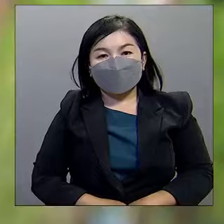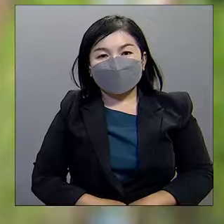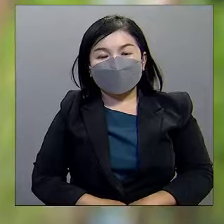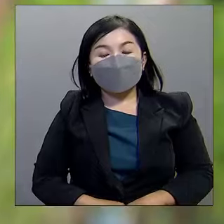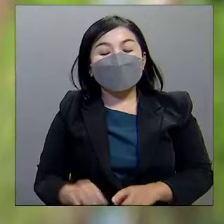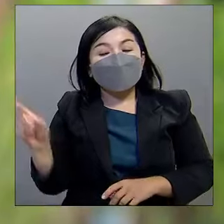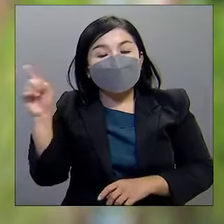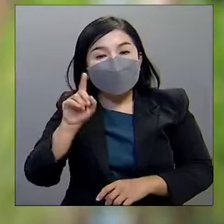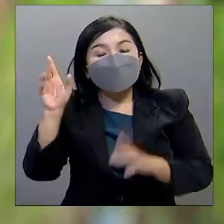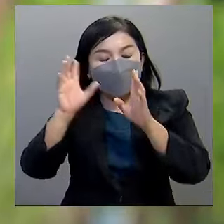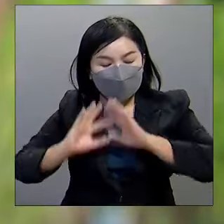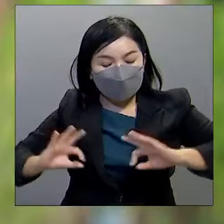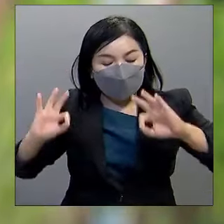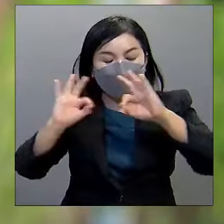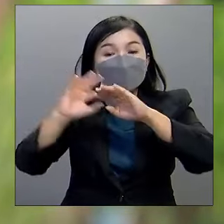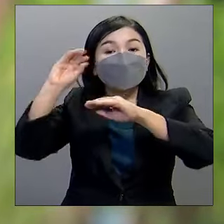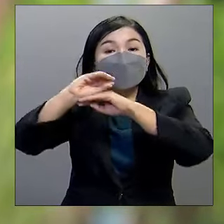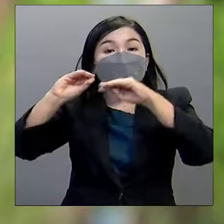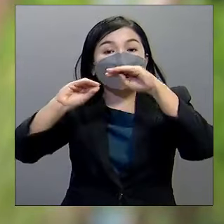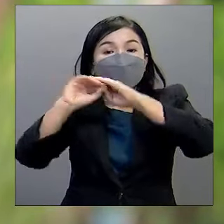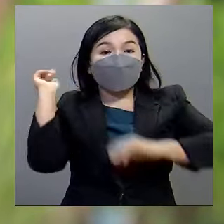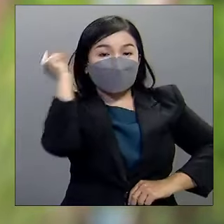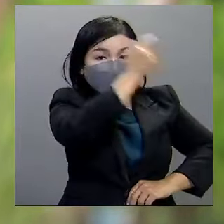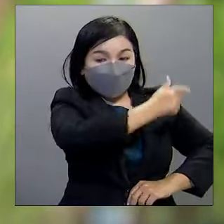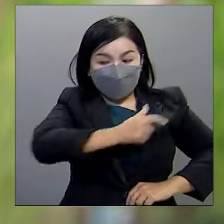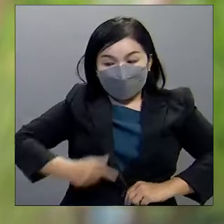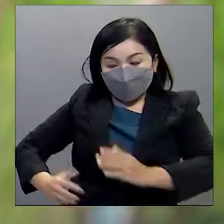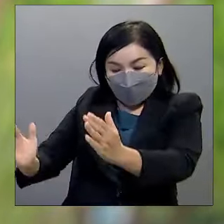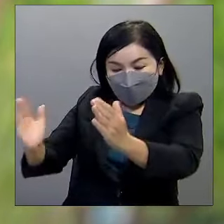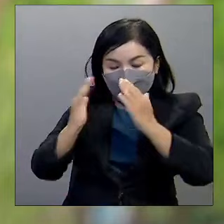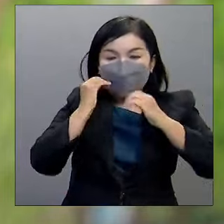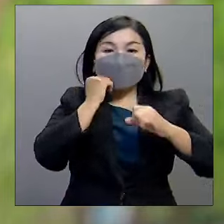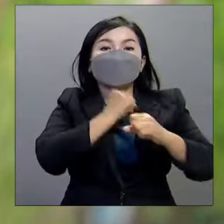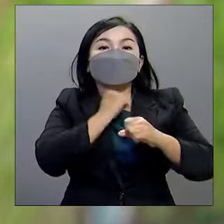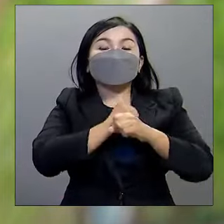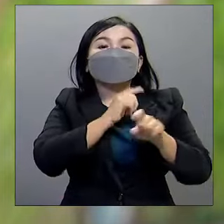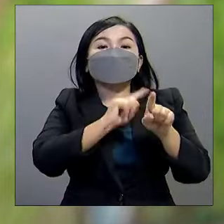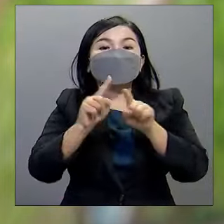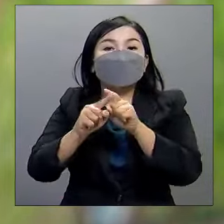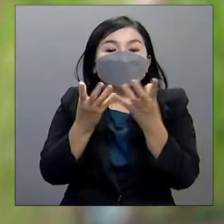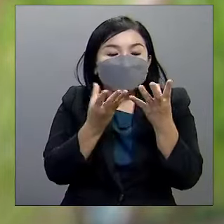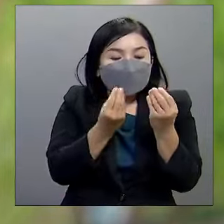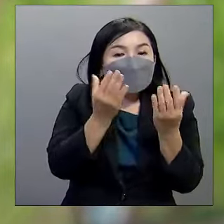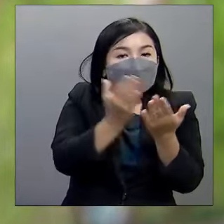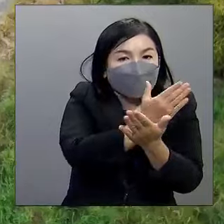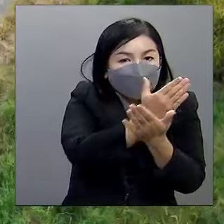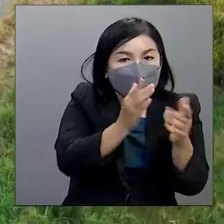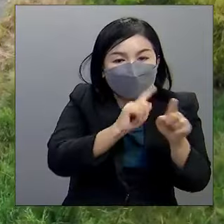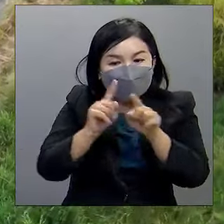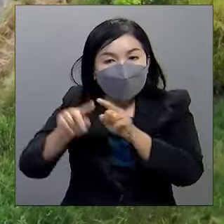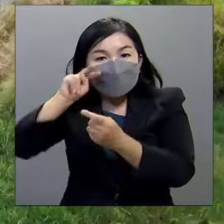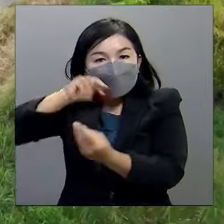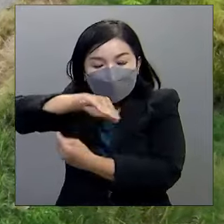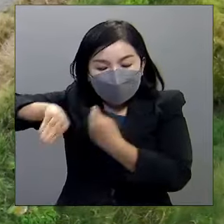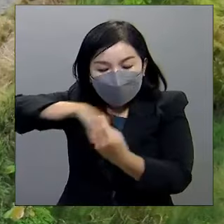ในเรื่องของการน้อมนำทฤษฎีใหม่มาประยุกต์สู่การทำโคกหนองนานะครับซึ่งในบริบทโคกหนองนาเนี่ยจะมีในเรื่องของความมั่นคงทางอาหารเ